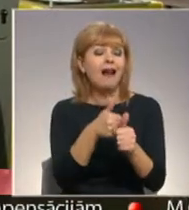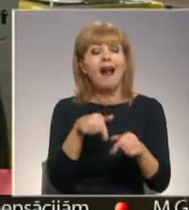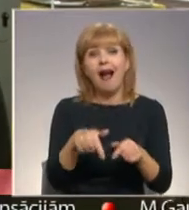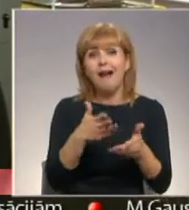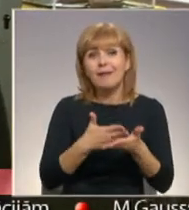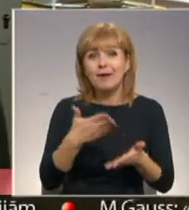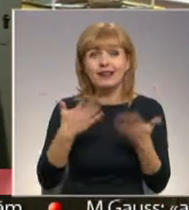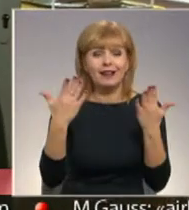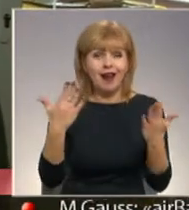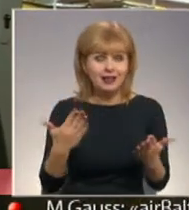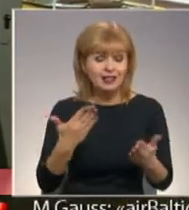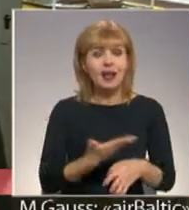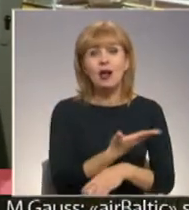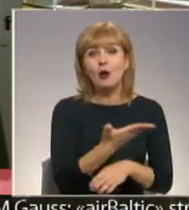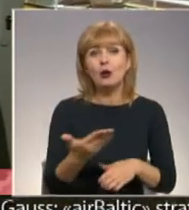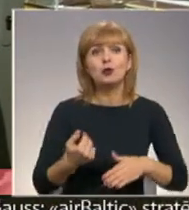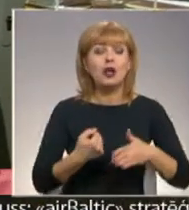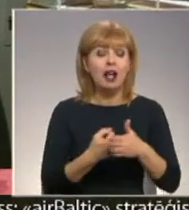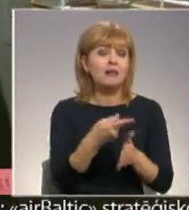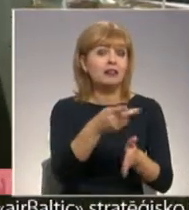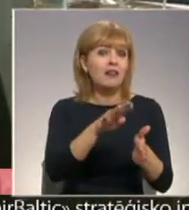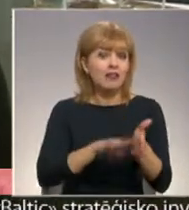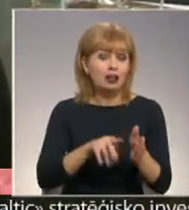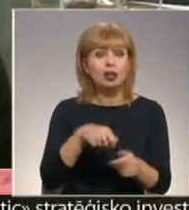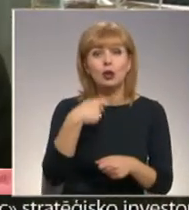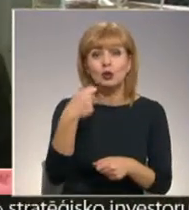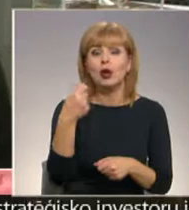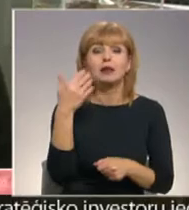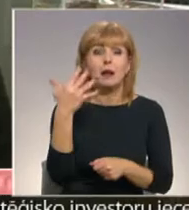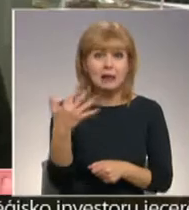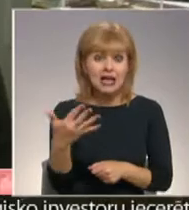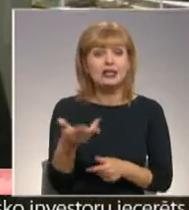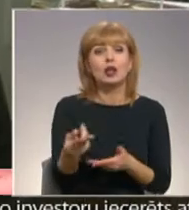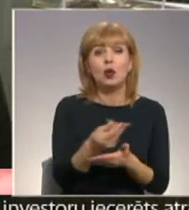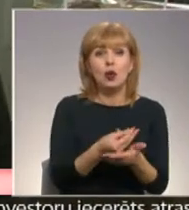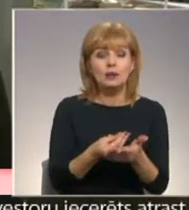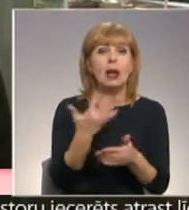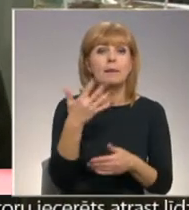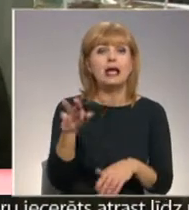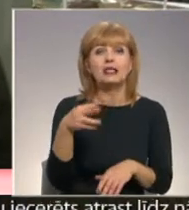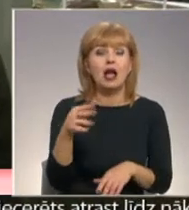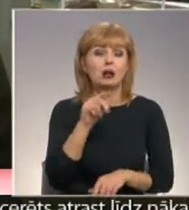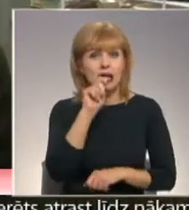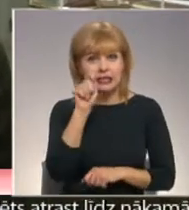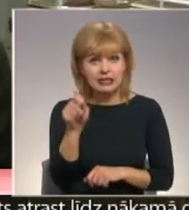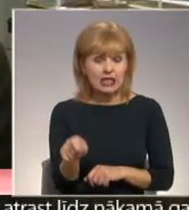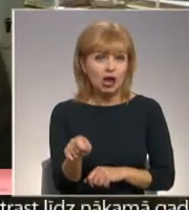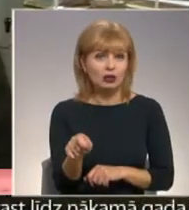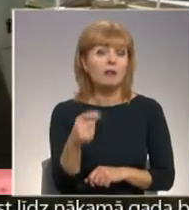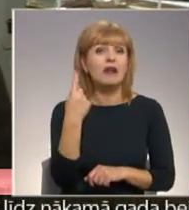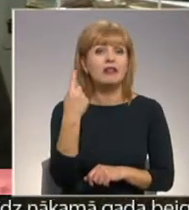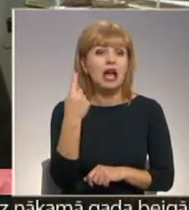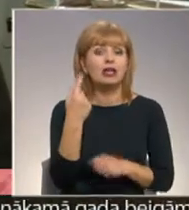notiek. Jūs varat atbalstīt ļoti vienkārši, dodot 5. Un tas nozīmē 5 eiro ir ziedojums